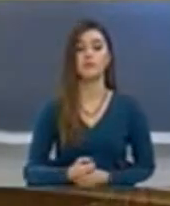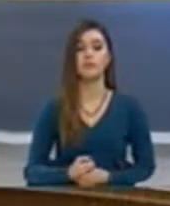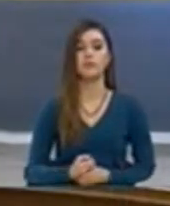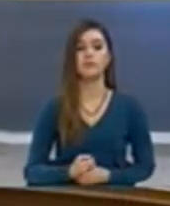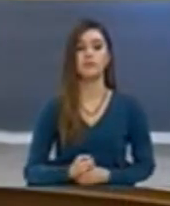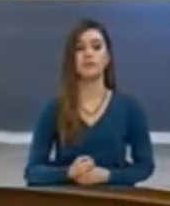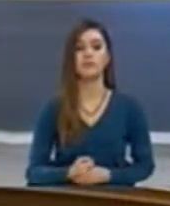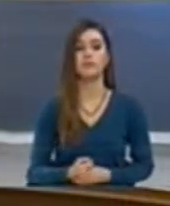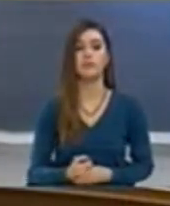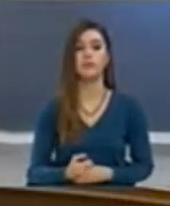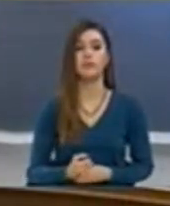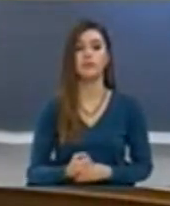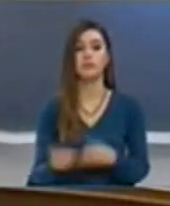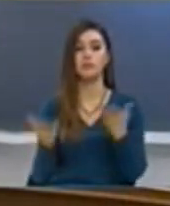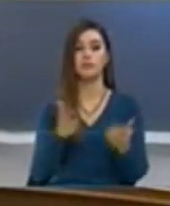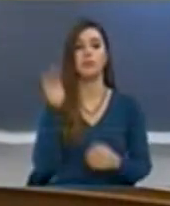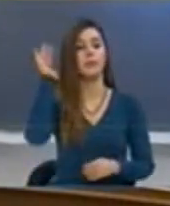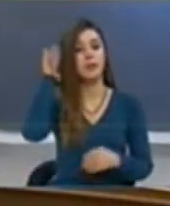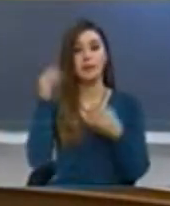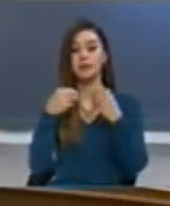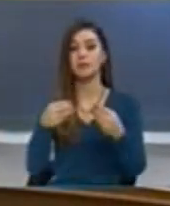Zoti Ministër, e keni fjalën.